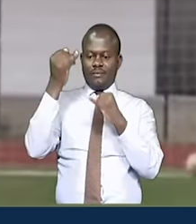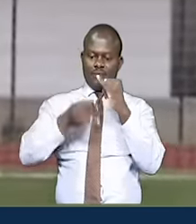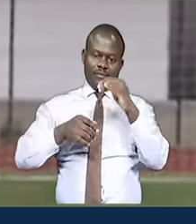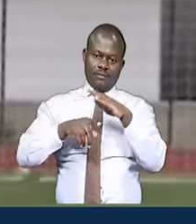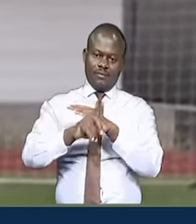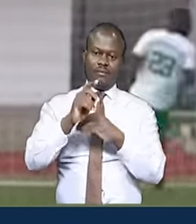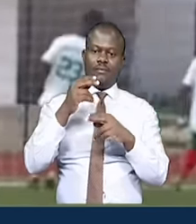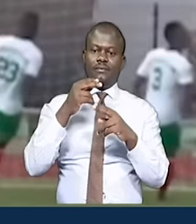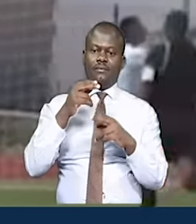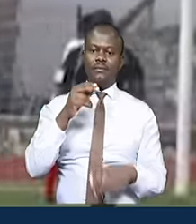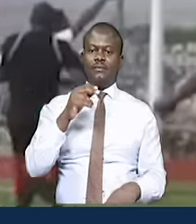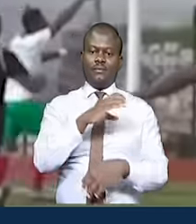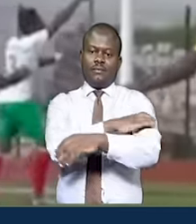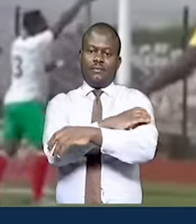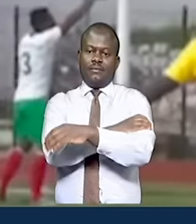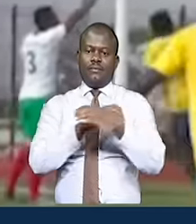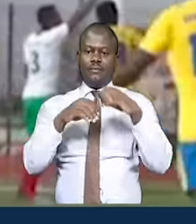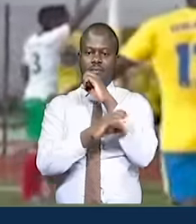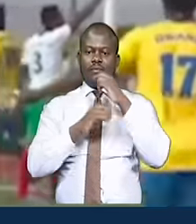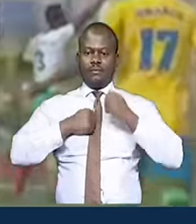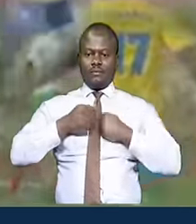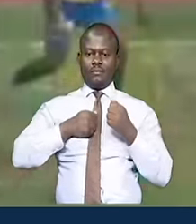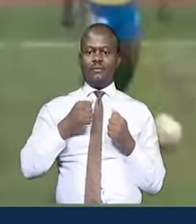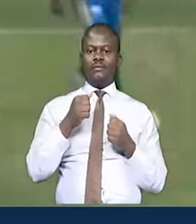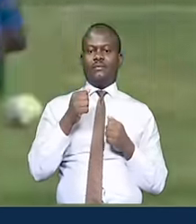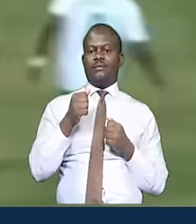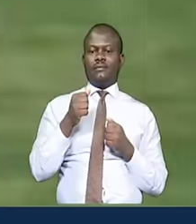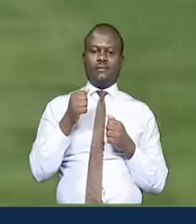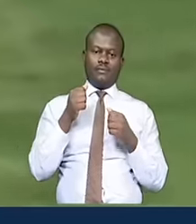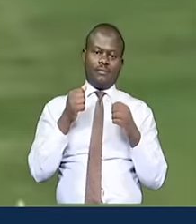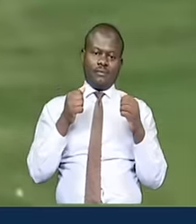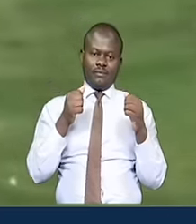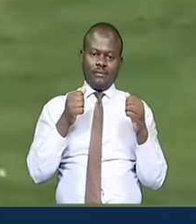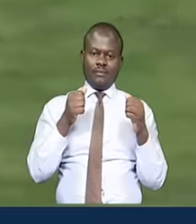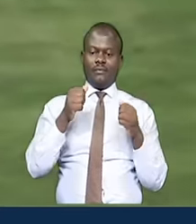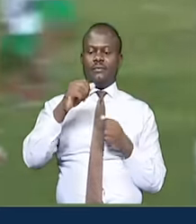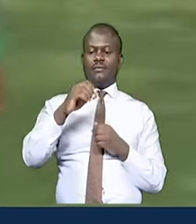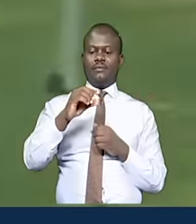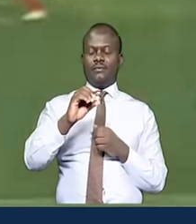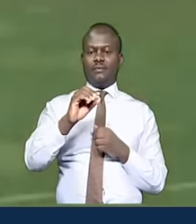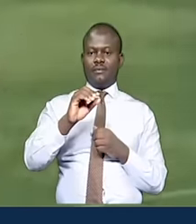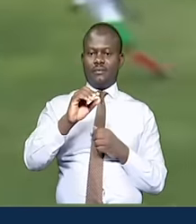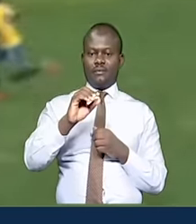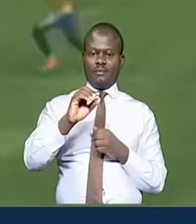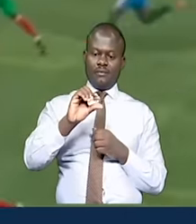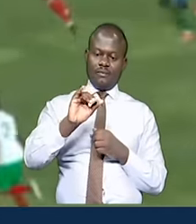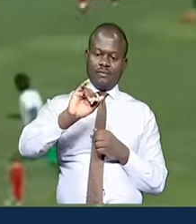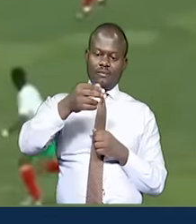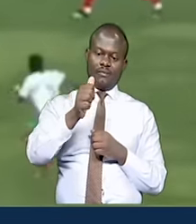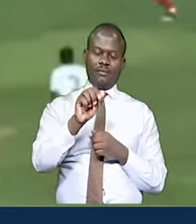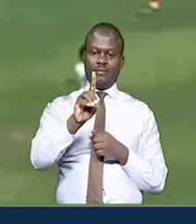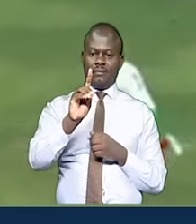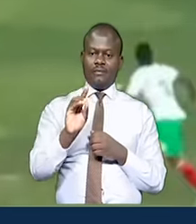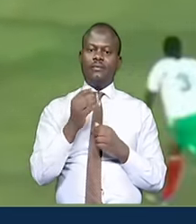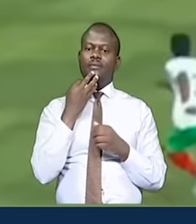cyatsinzwe na captain w'ikipe y'u Rwanda Amavubi Jihad. Ubwo rero Amavubi kuri uyu